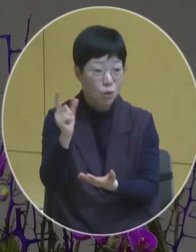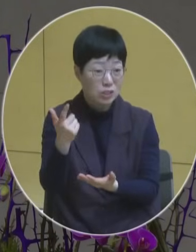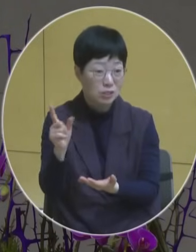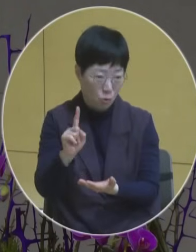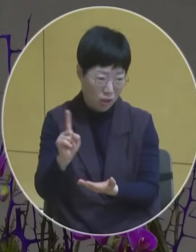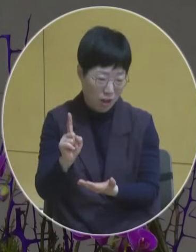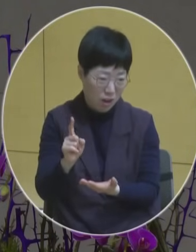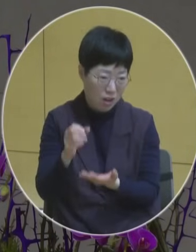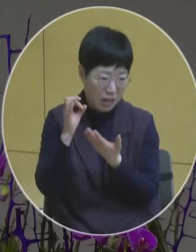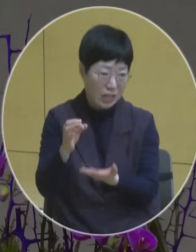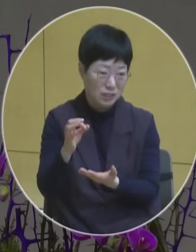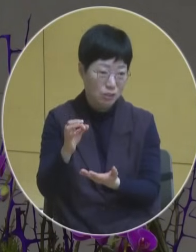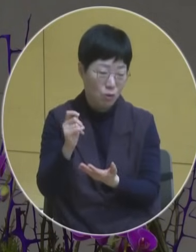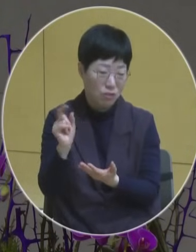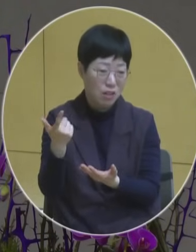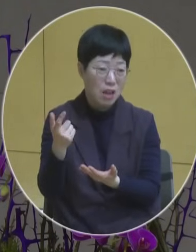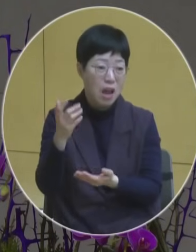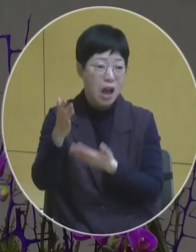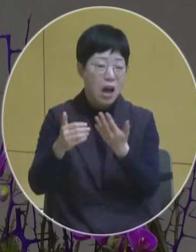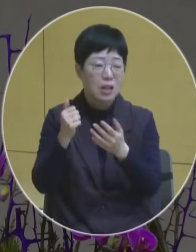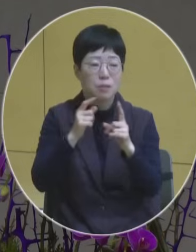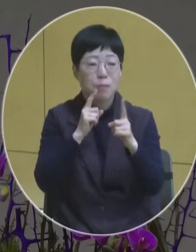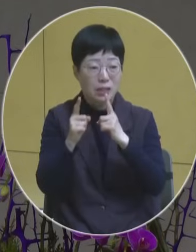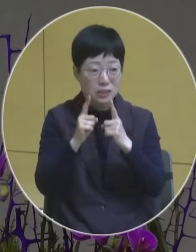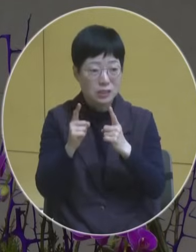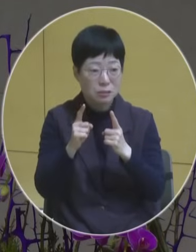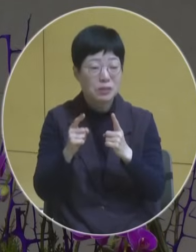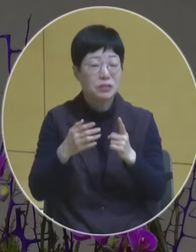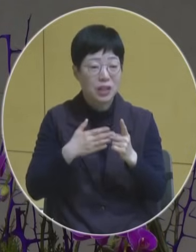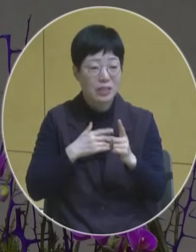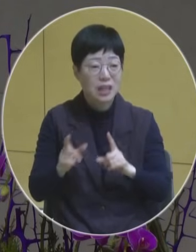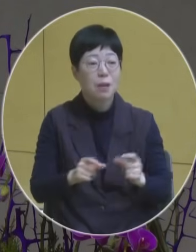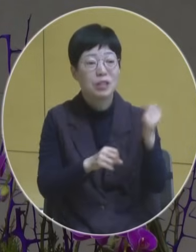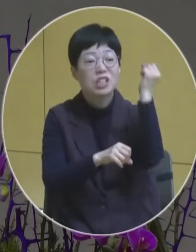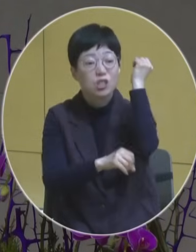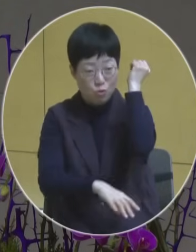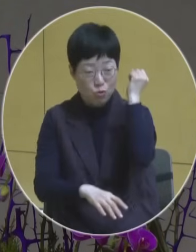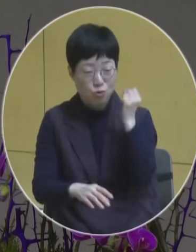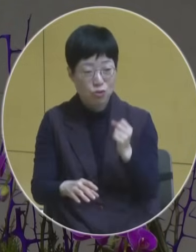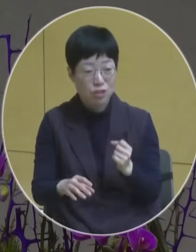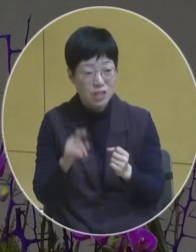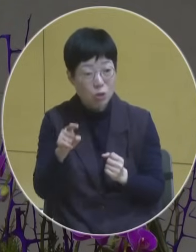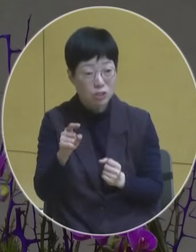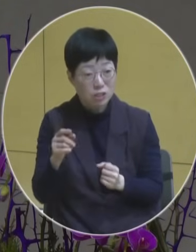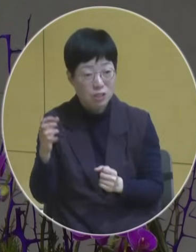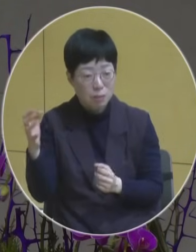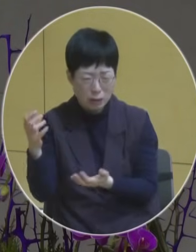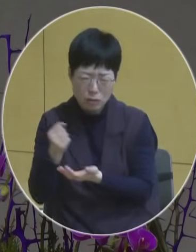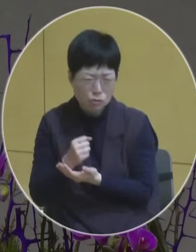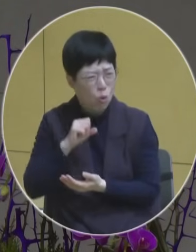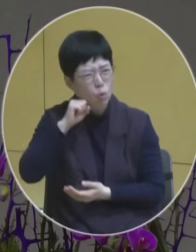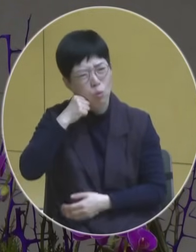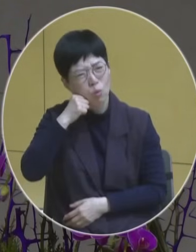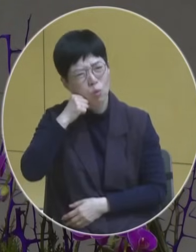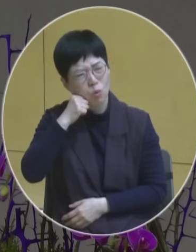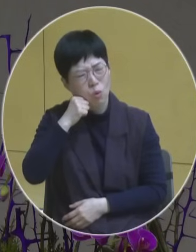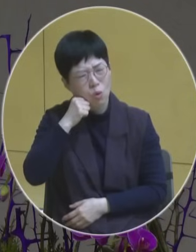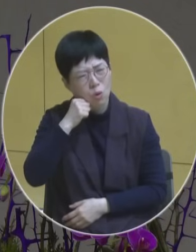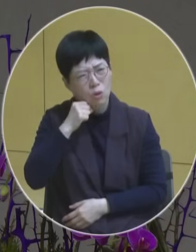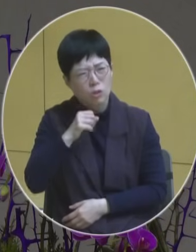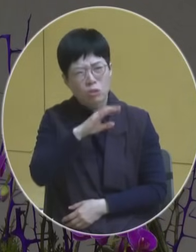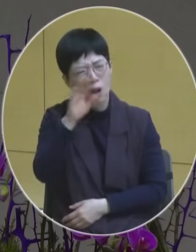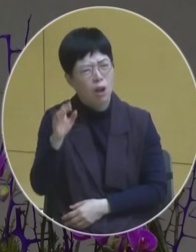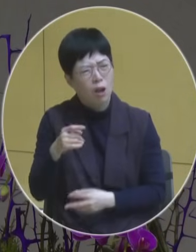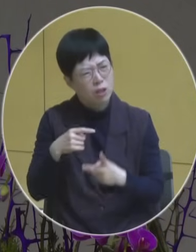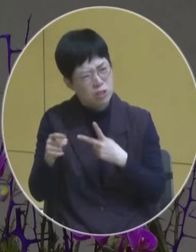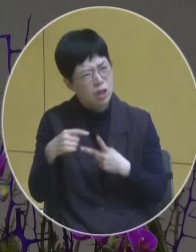뭘까요? 가치관. 하나님의 말씀이 내 인생의 기준이라고 믿습니다. 이거 쉽게 받아들이기 힘들어요 여러분. 다